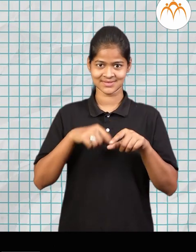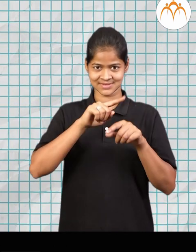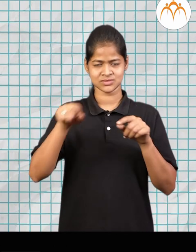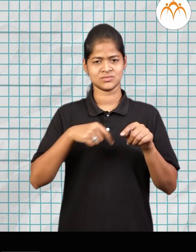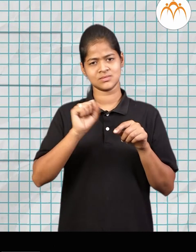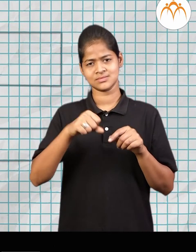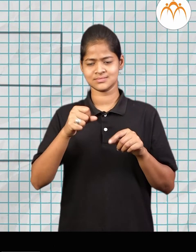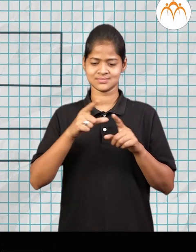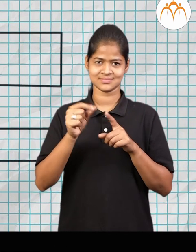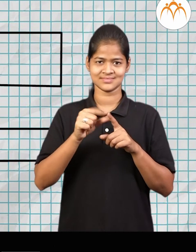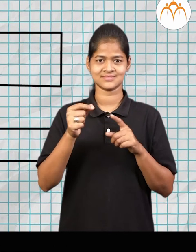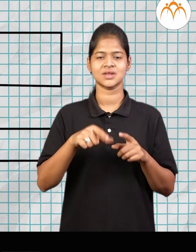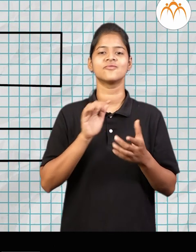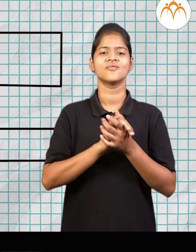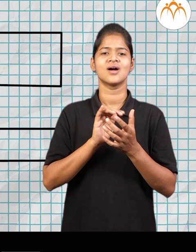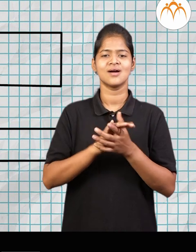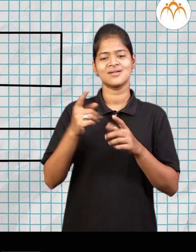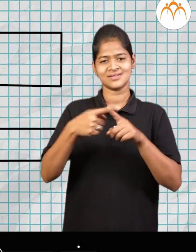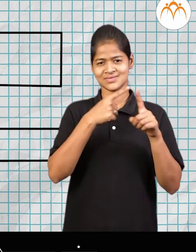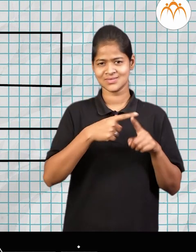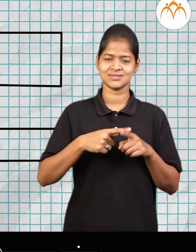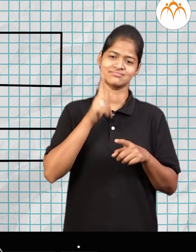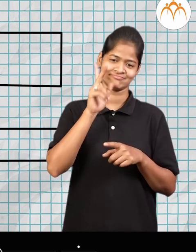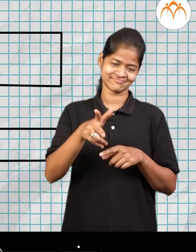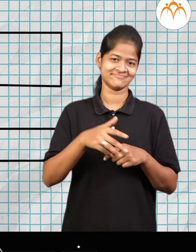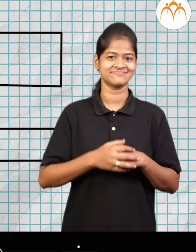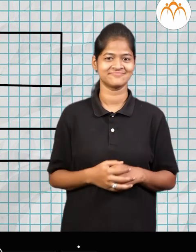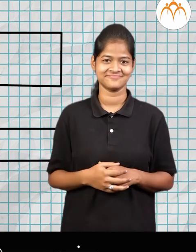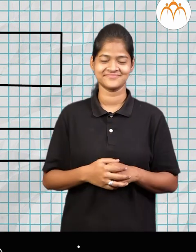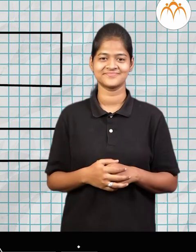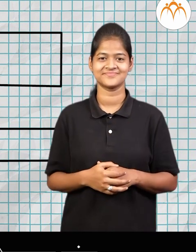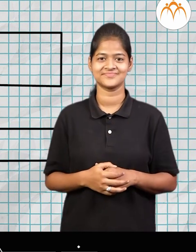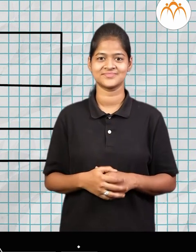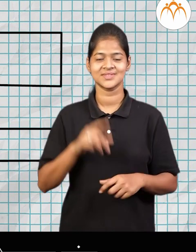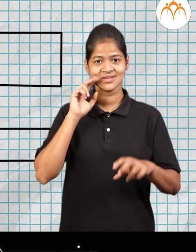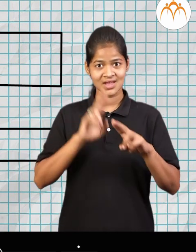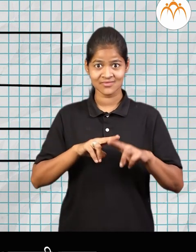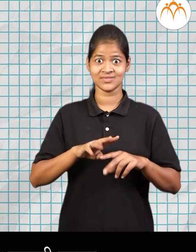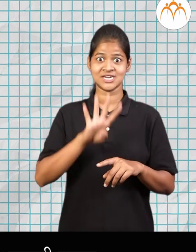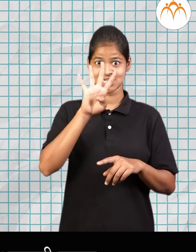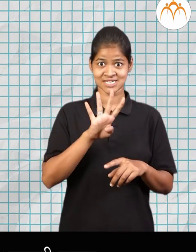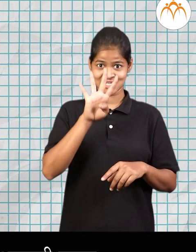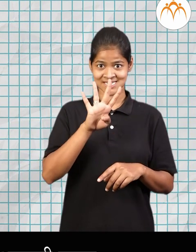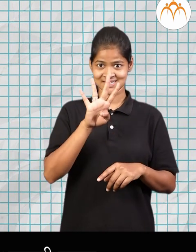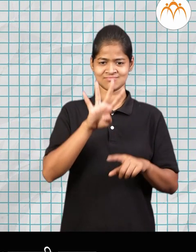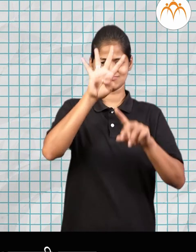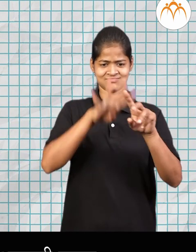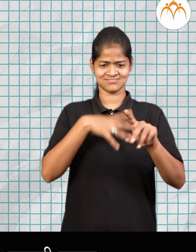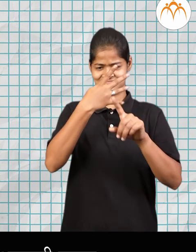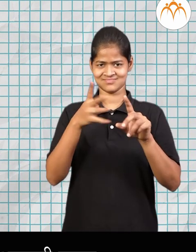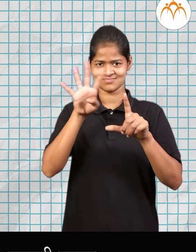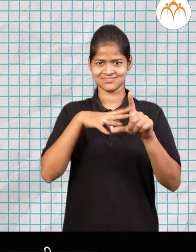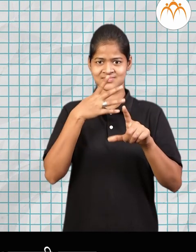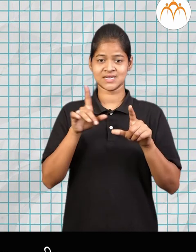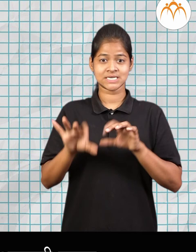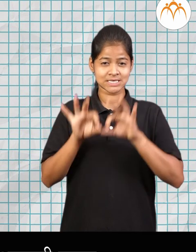3, असे आकार तुम्ही स्वतः काढा आणि मित्रांना आकाराची परिमिती मोजायला सांगा. 4, आलेखाचा कागद